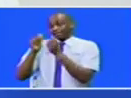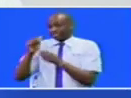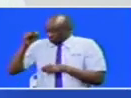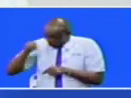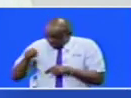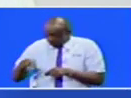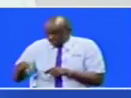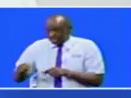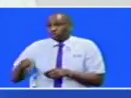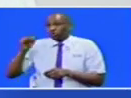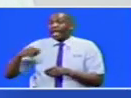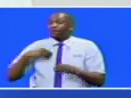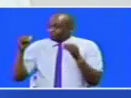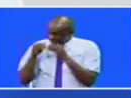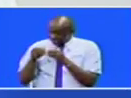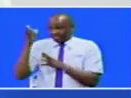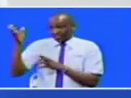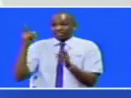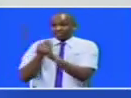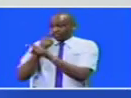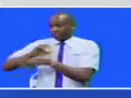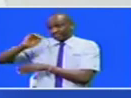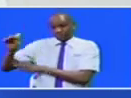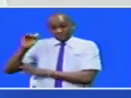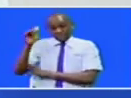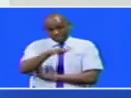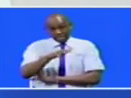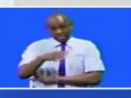leo ilikuwa na mkutano katika mitaa. Na